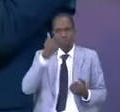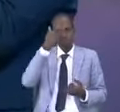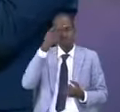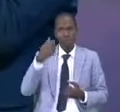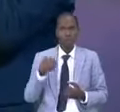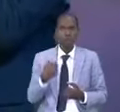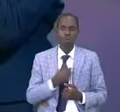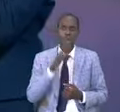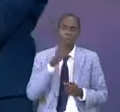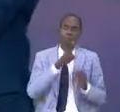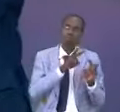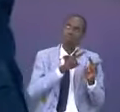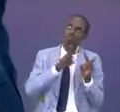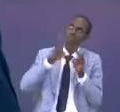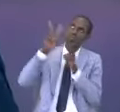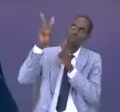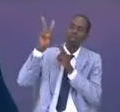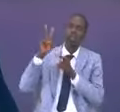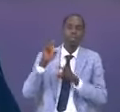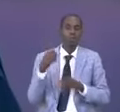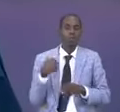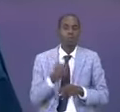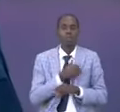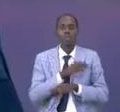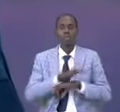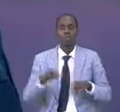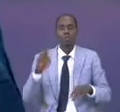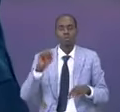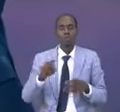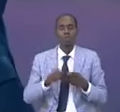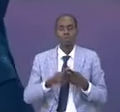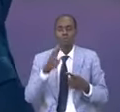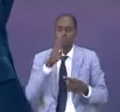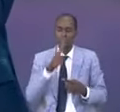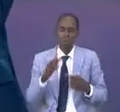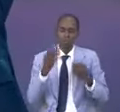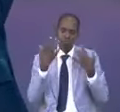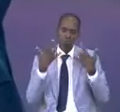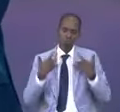distraire par ces problèmes du monde